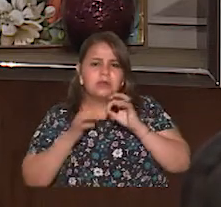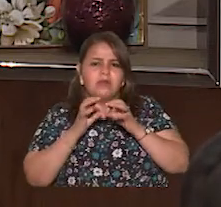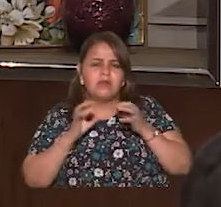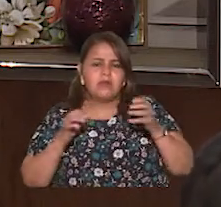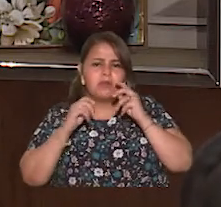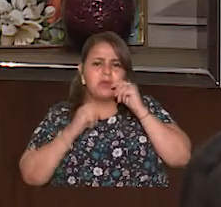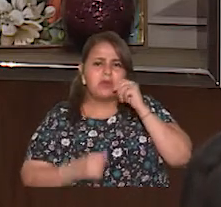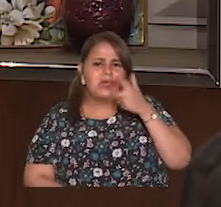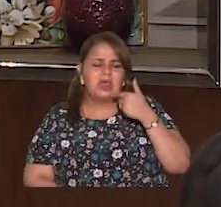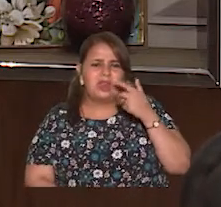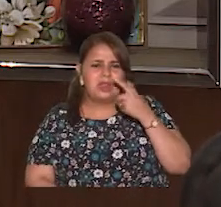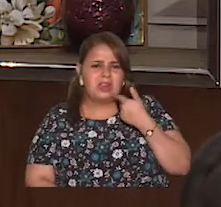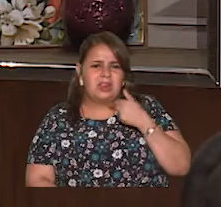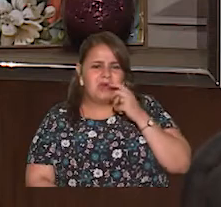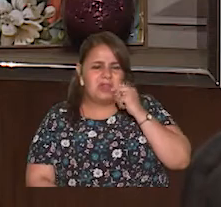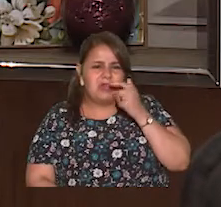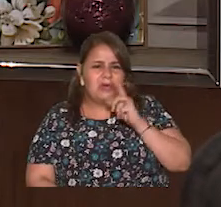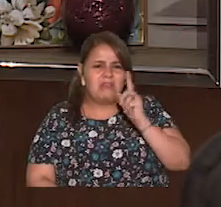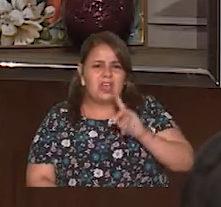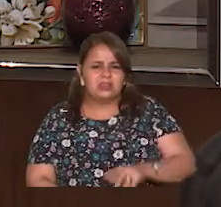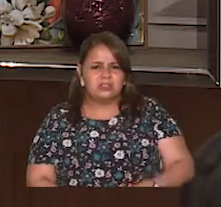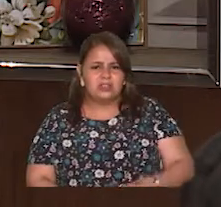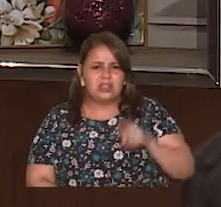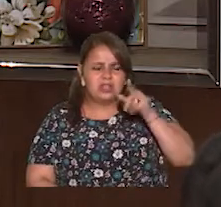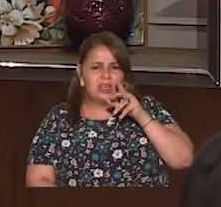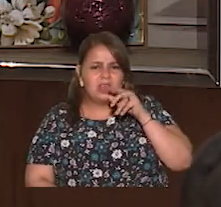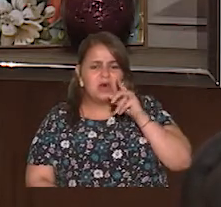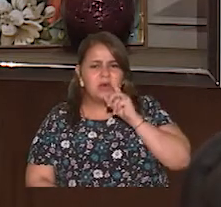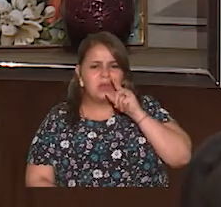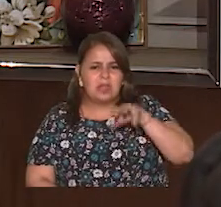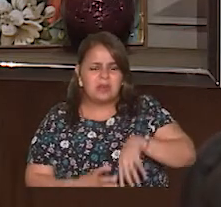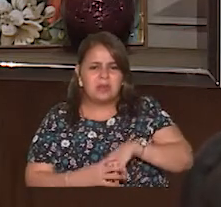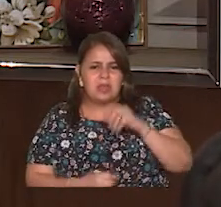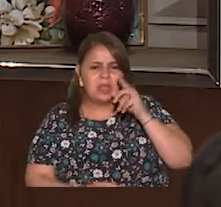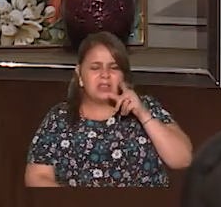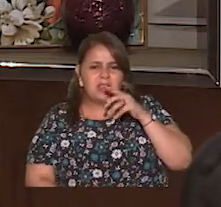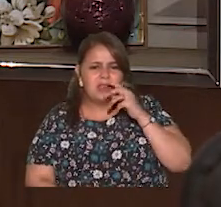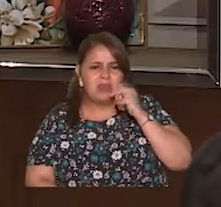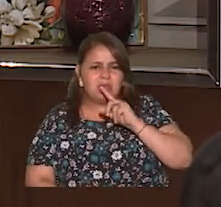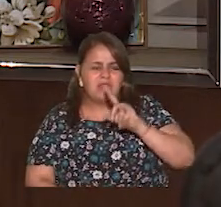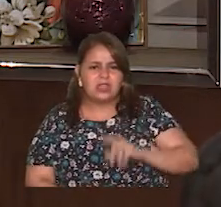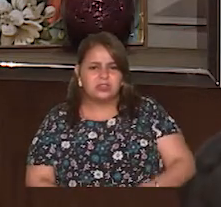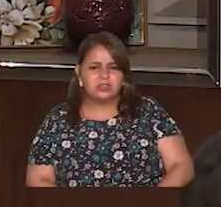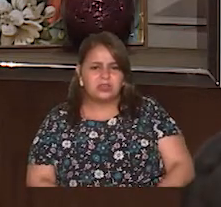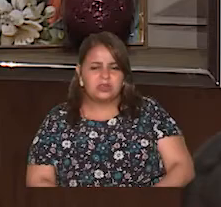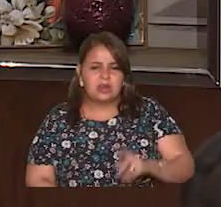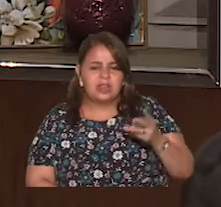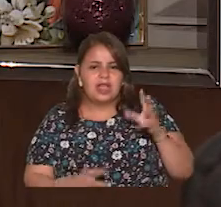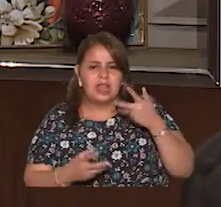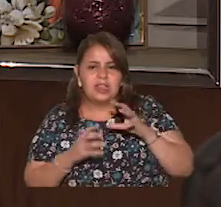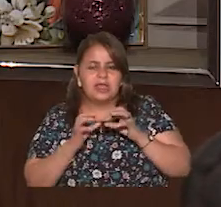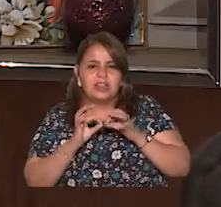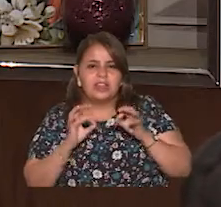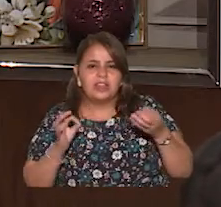يقول أنا راجل ما ينفعش أعمل كده، أم تقول لابنها أنت راجل ما ينفعش تعمل كده. فخلينا بس نعرف في البداية يعني إيه